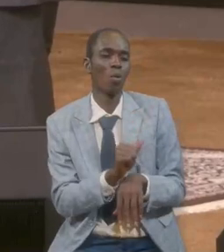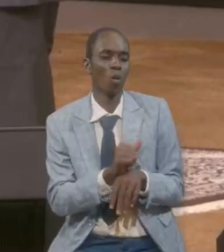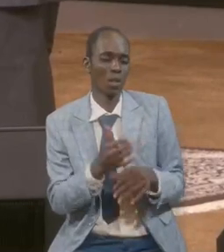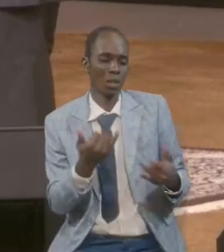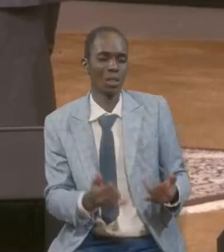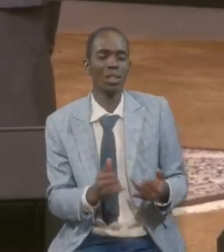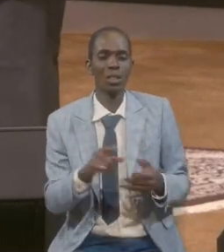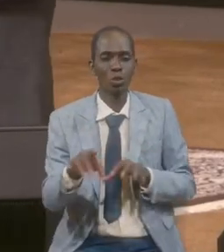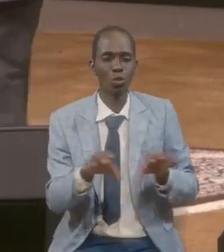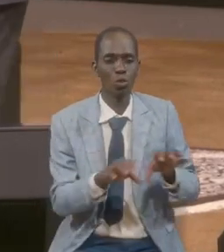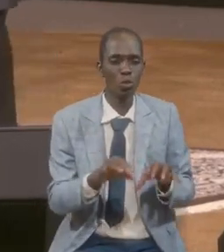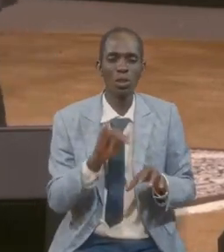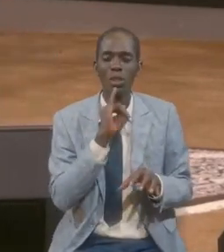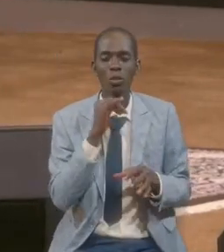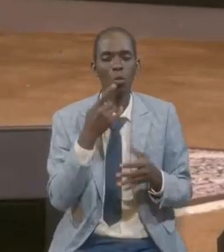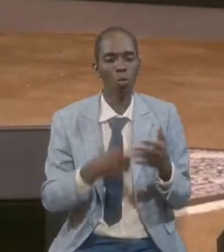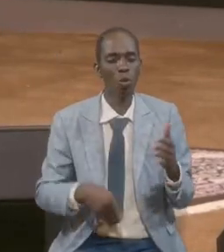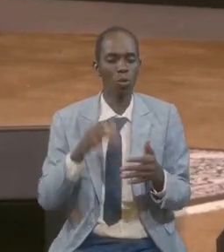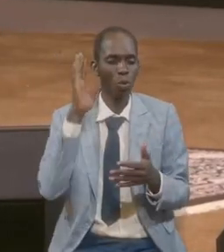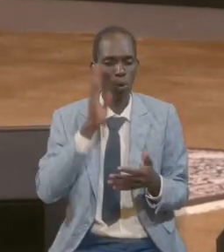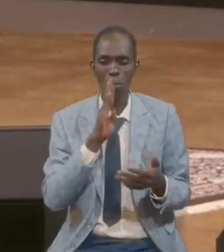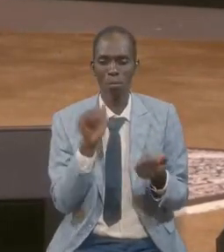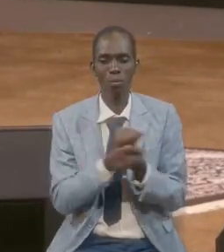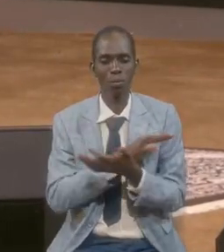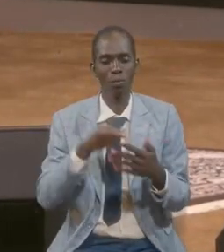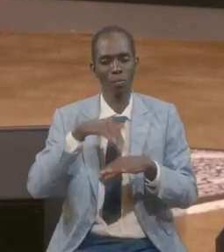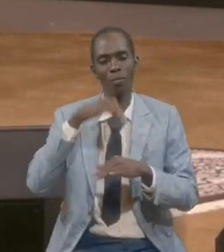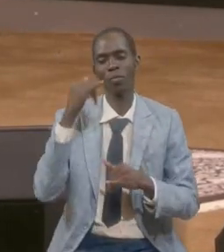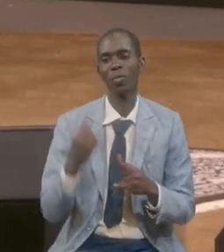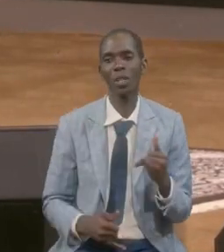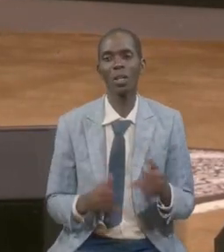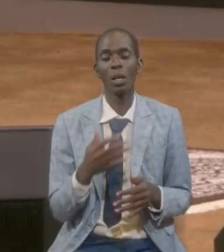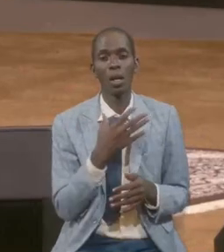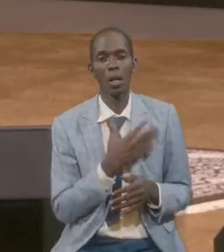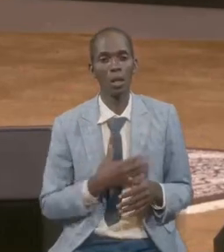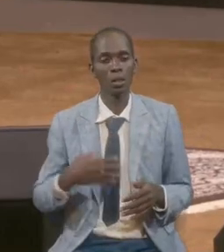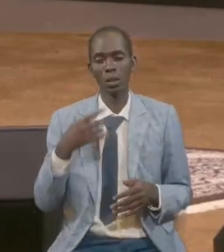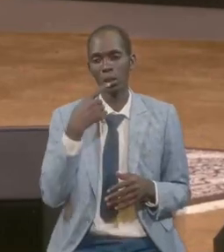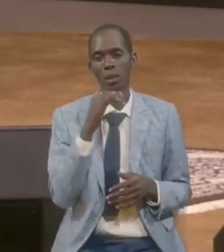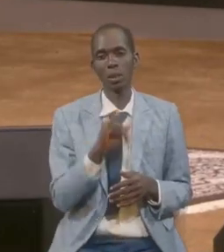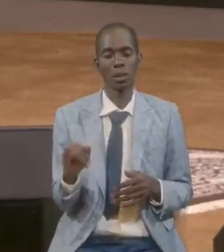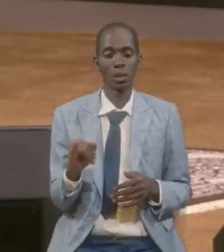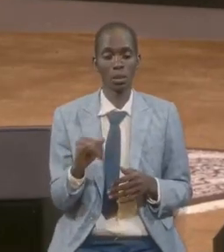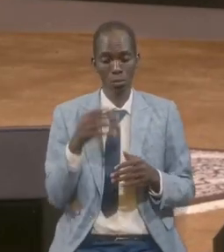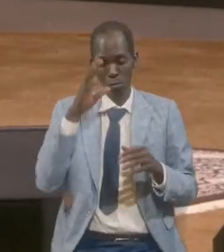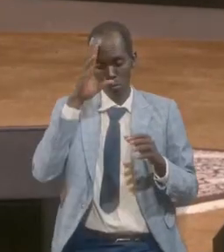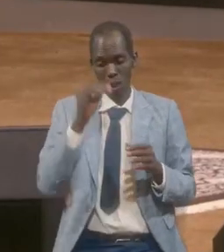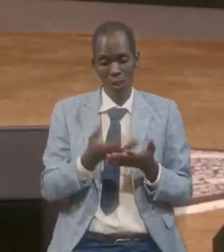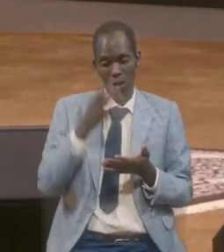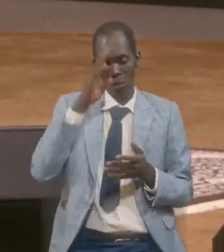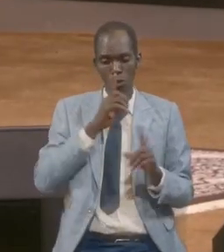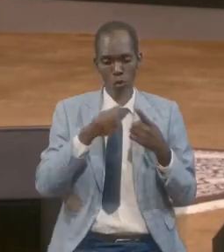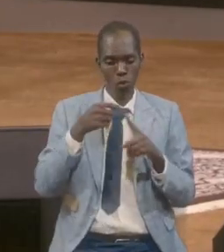ce qui va périr à la fin de leur jour. Et il se dit, et il raisonnait à